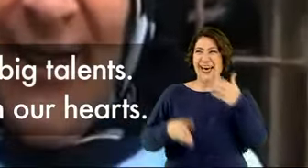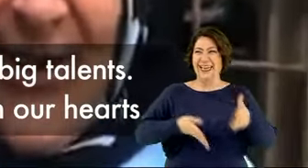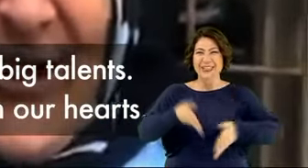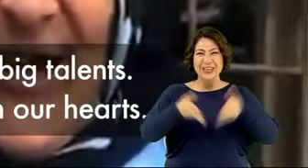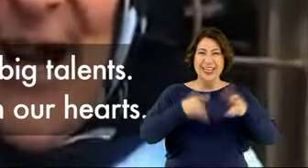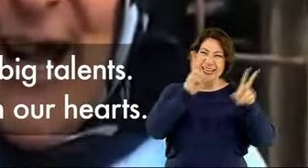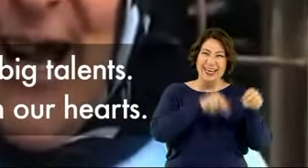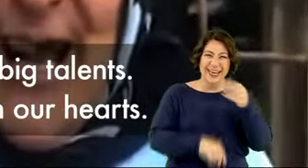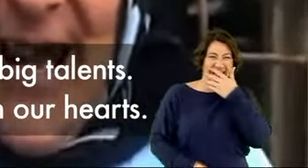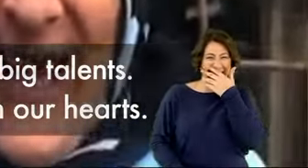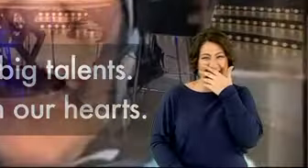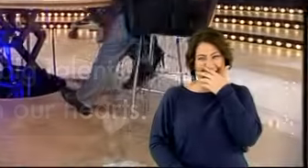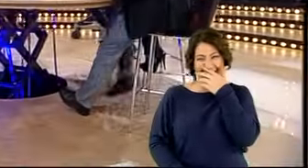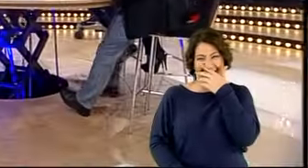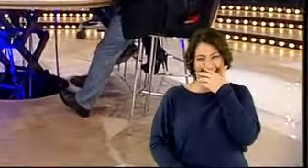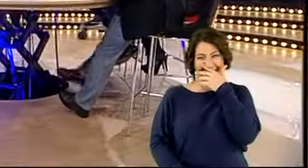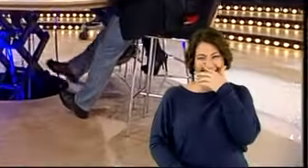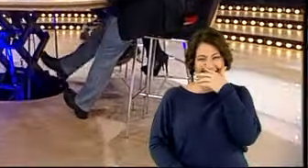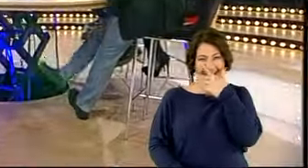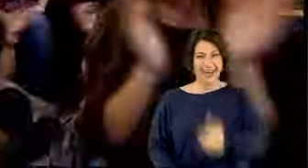Sokaklarda yatıyor.